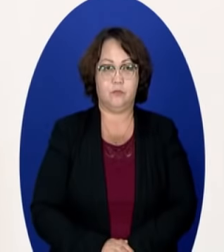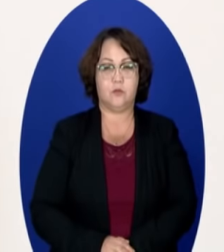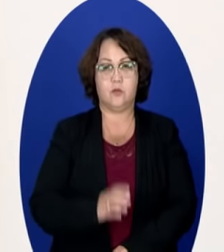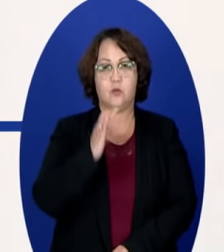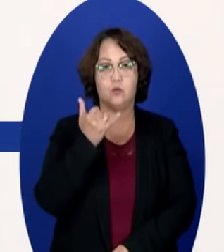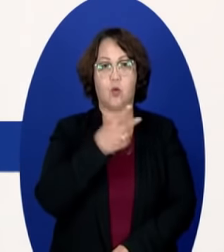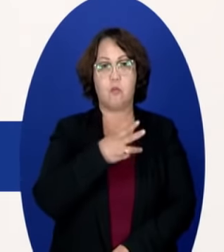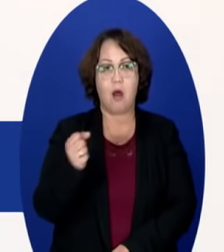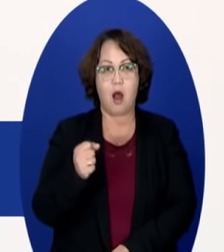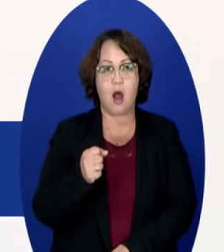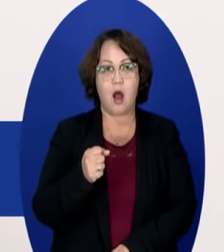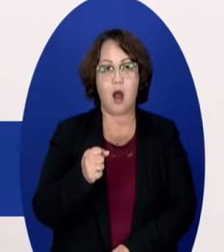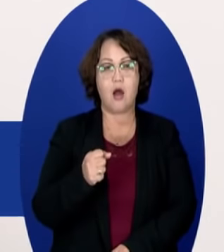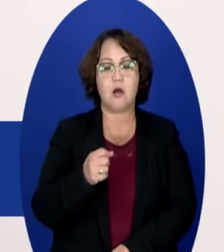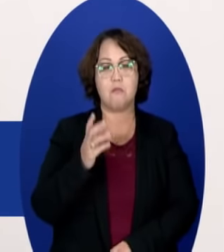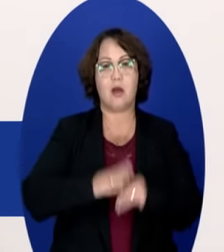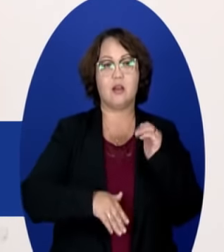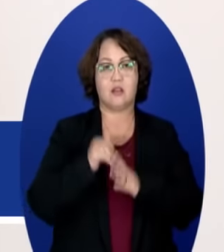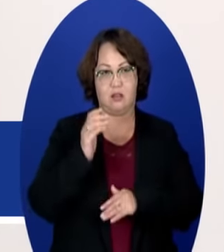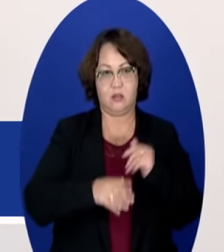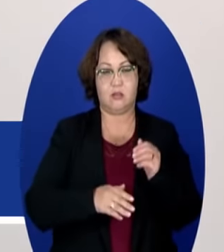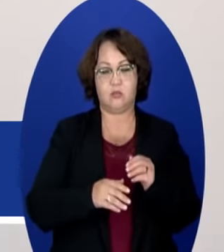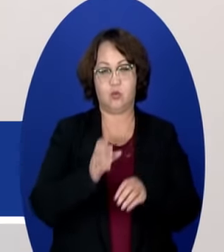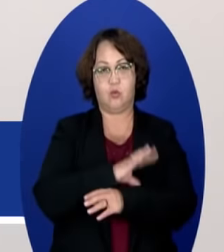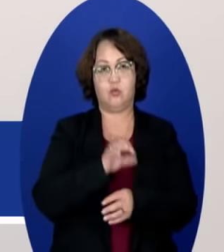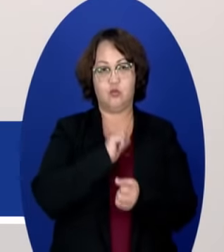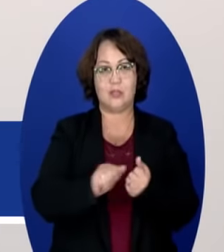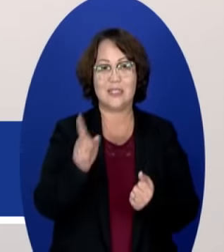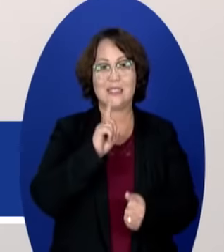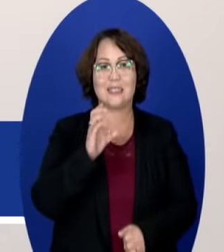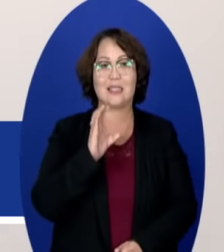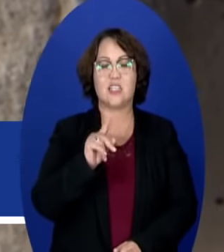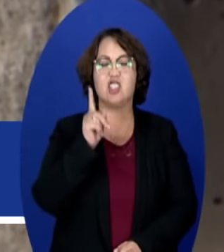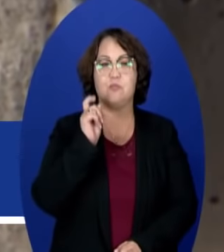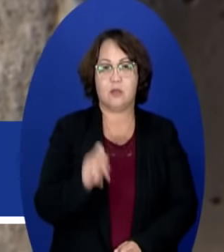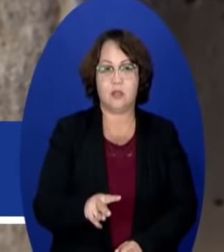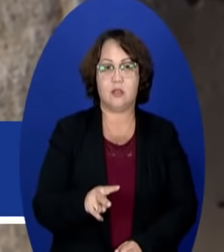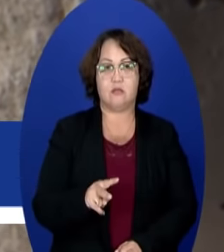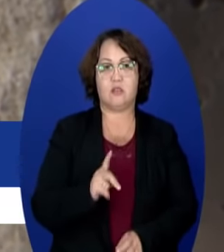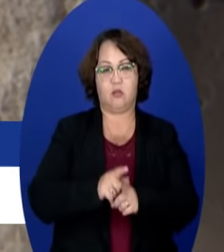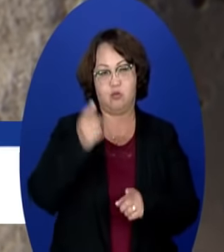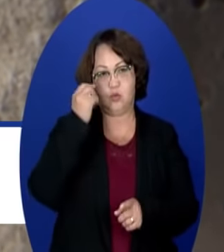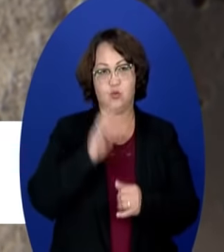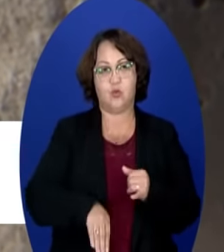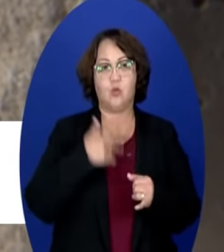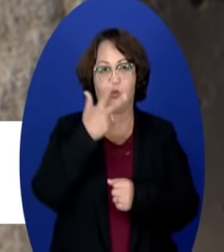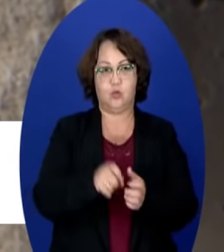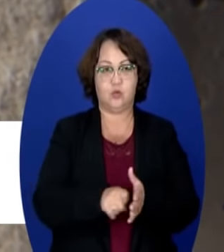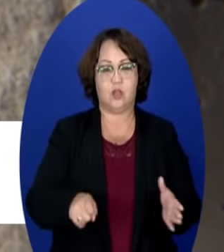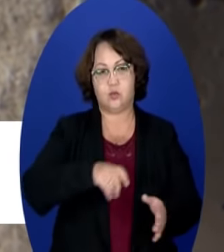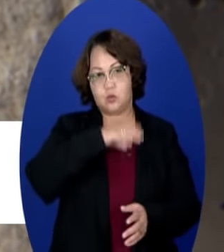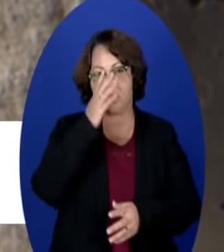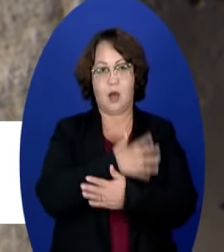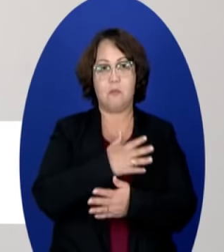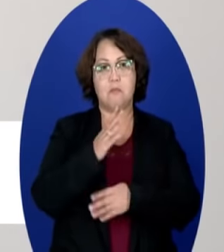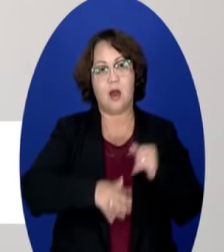Сугармаа барилгын политехникийн коллежийн засал чимэглэлийн ангийн 3-р дамжааны оюутан. Тэрээр сүүлийн 3 жил зуны амбалтаар барилгын дотоо засал